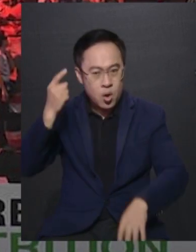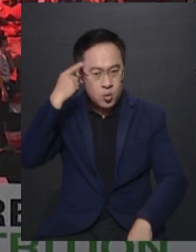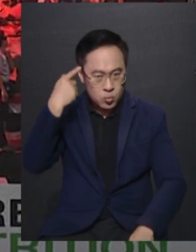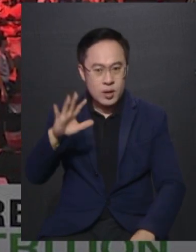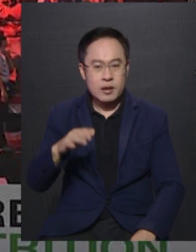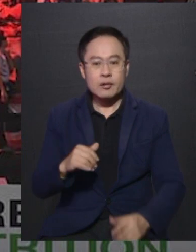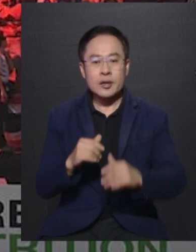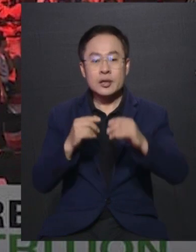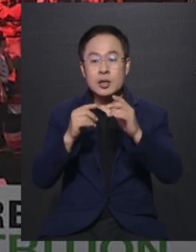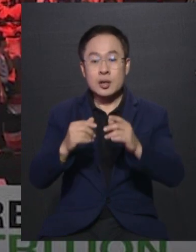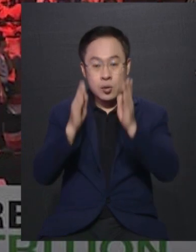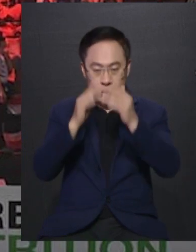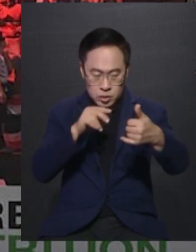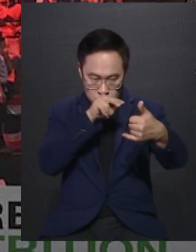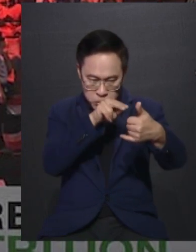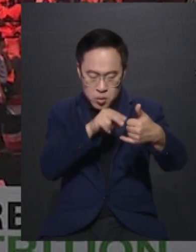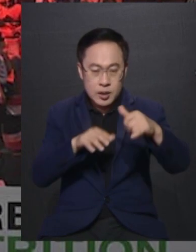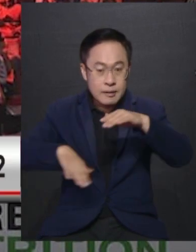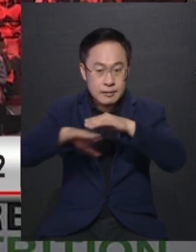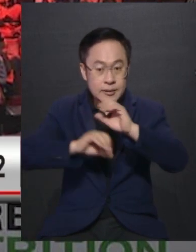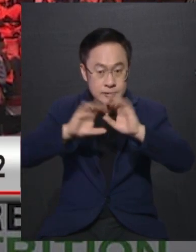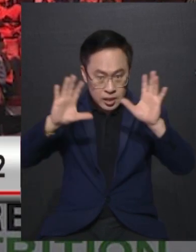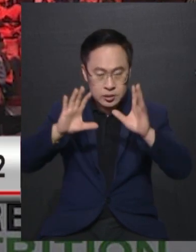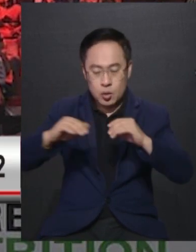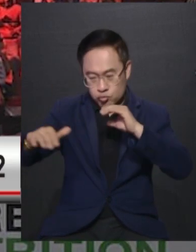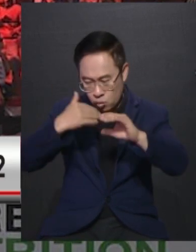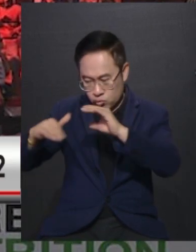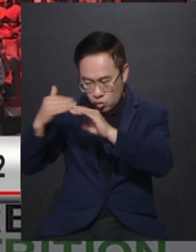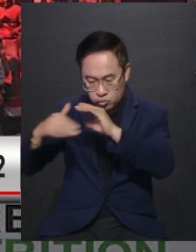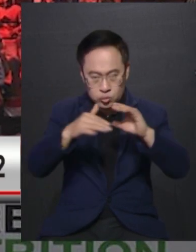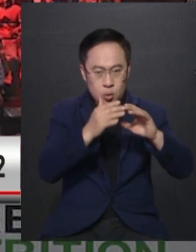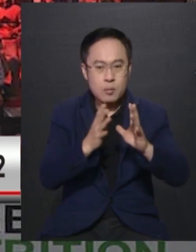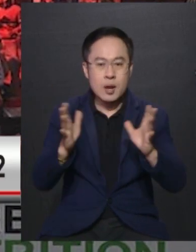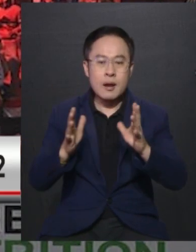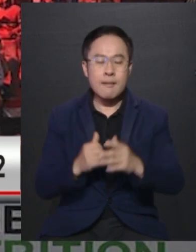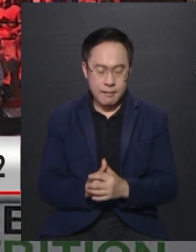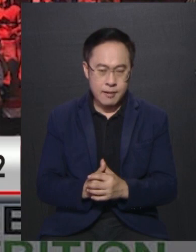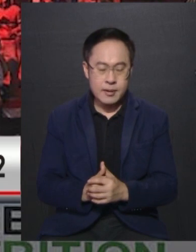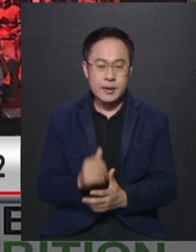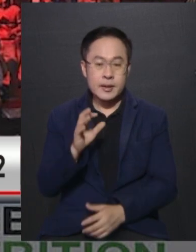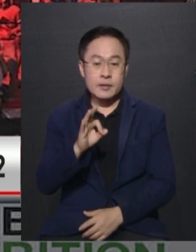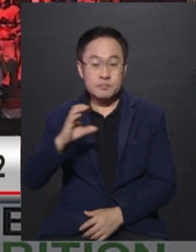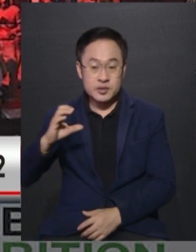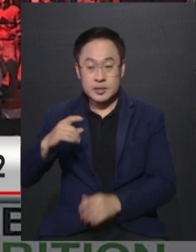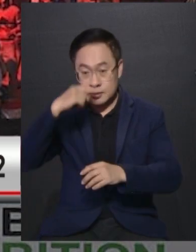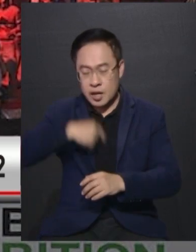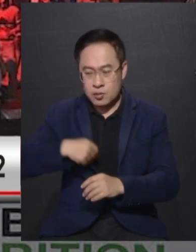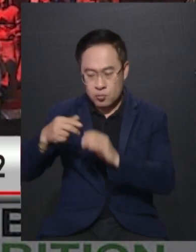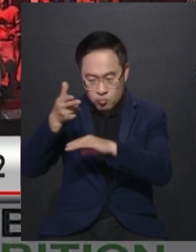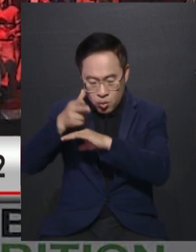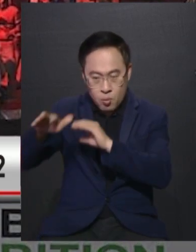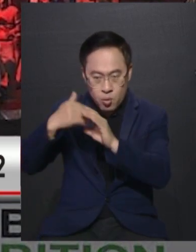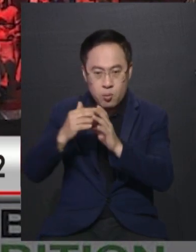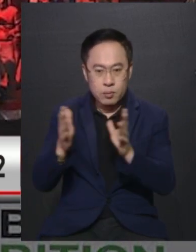ใครที่มีหลักฐานมีรูปถ่ายเนี่ยเขารวบรวมให้ส่งให้หมดเลยนะ ค่ะ เอาจริงเอาจริง แฟนบอลส่วนใหญ่บอกอย่างนี้นะเห็นข่าวนี้นะ ค่ะ ยังไม่ทันจะเล่าใช่ไ